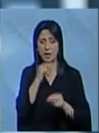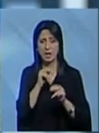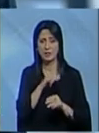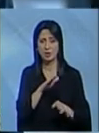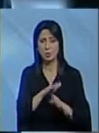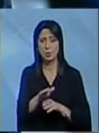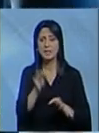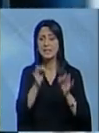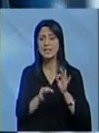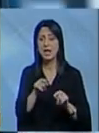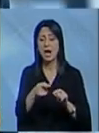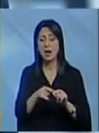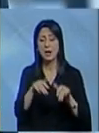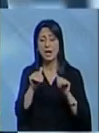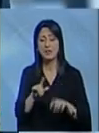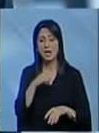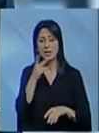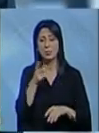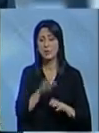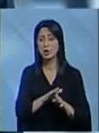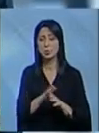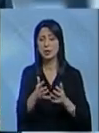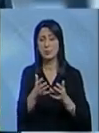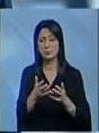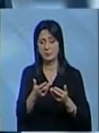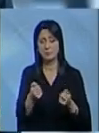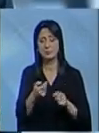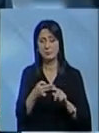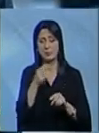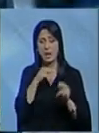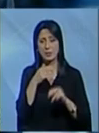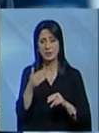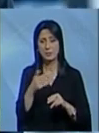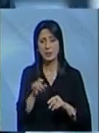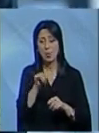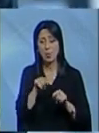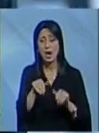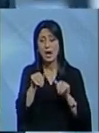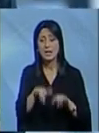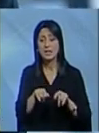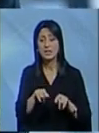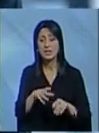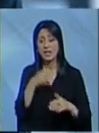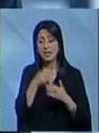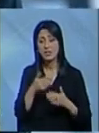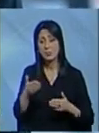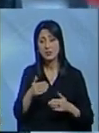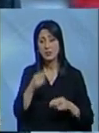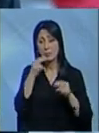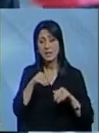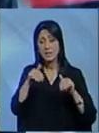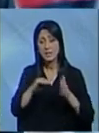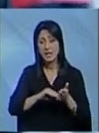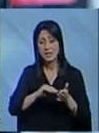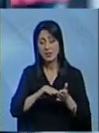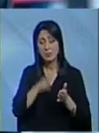ბრალდებაში სრულად. სასამართლოს ამ გადაწყვეტილებას, რა თქმა უნდა, სრულად იზიარებს ბრალდების მხარე, იმიტომ რომ აღნიშნული გადაწყვეტილებაც თავის მხრივ ბრალის